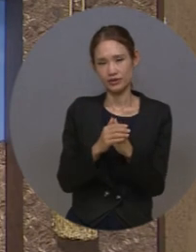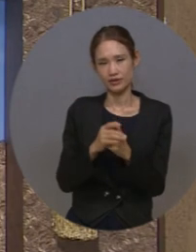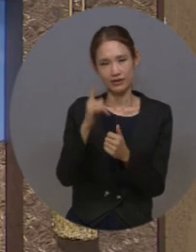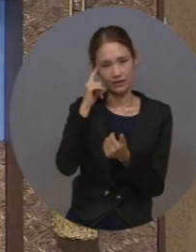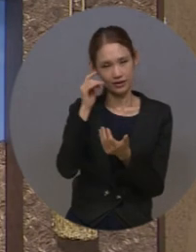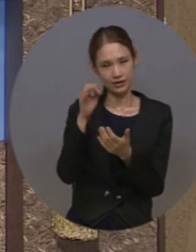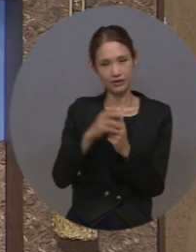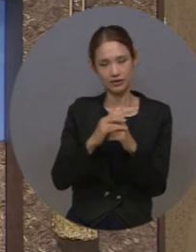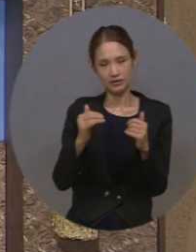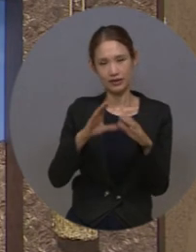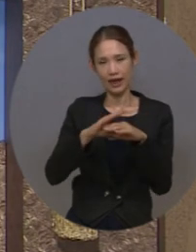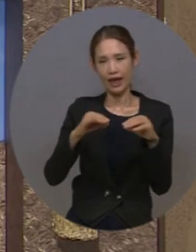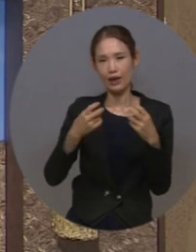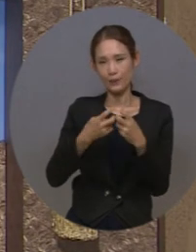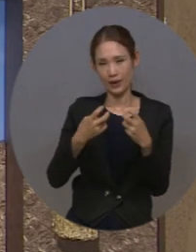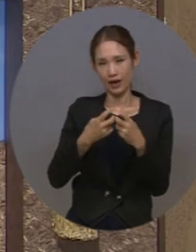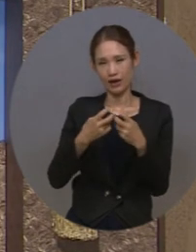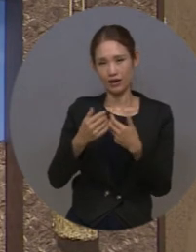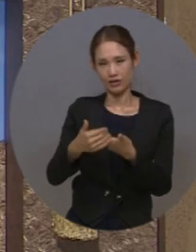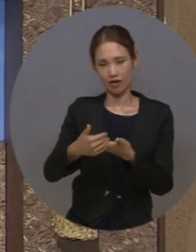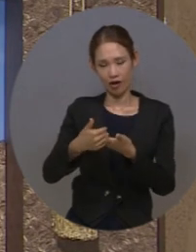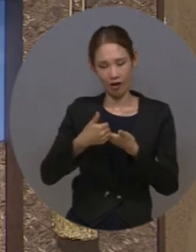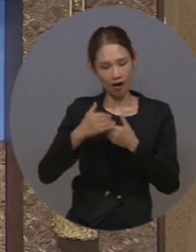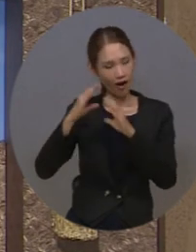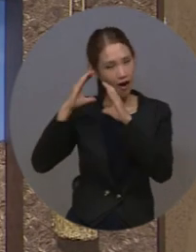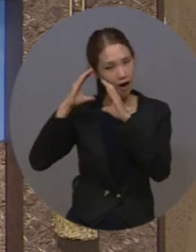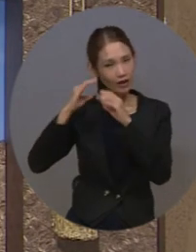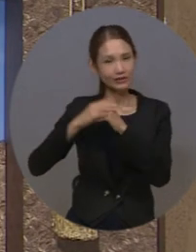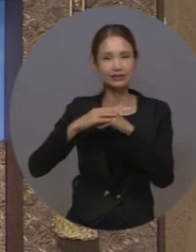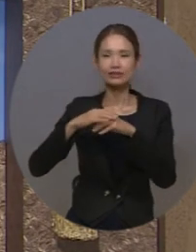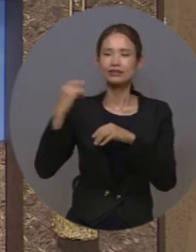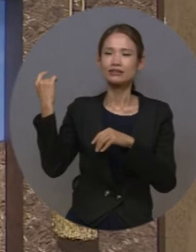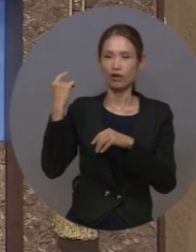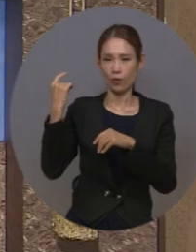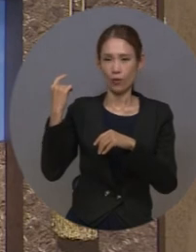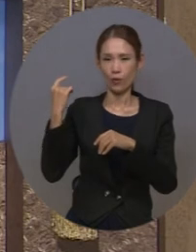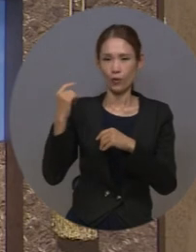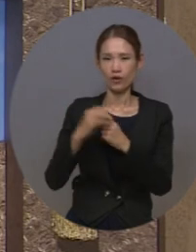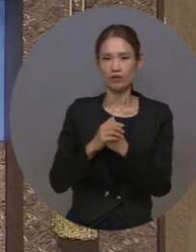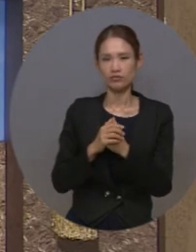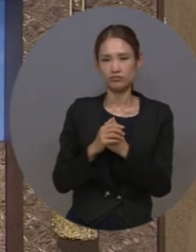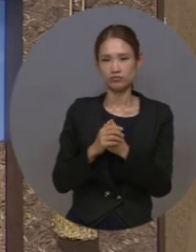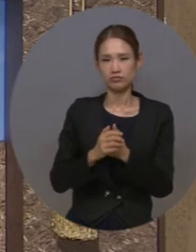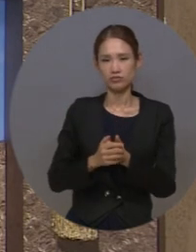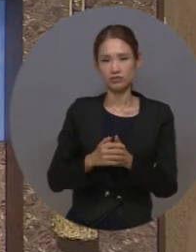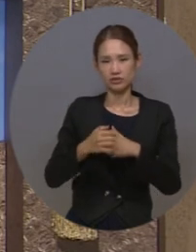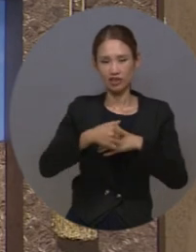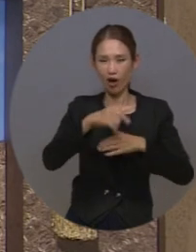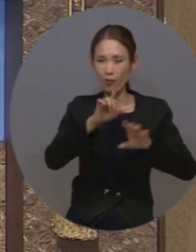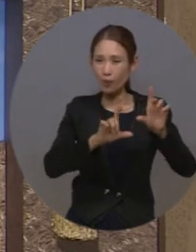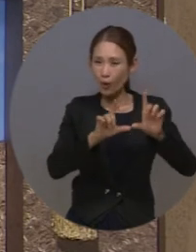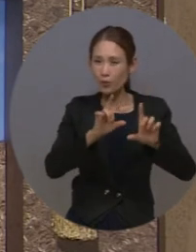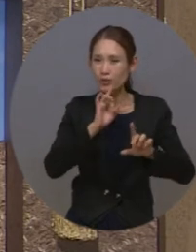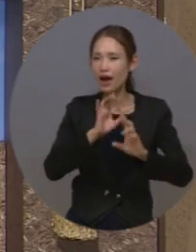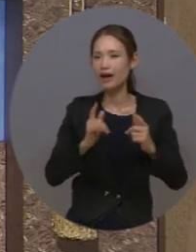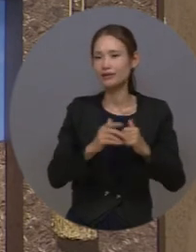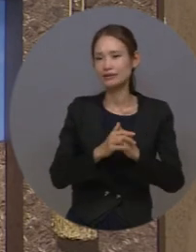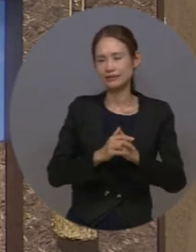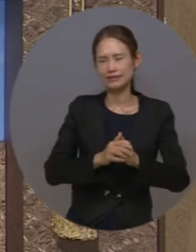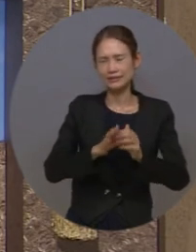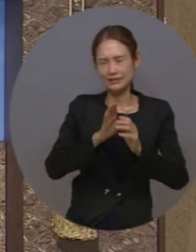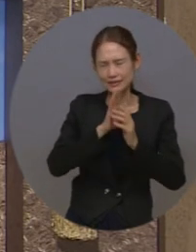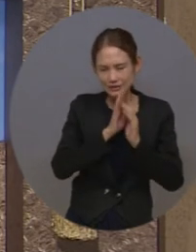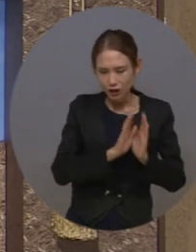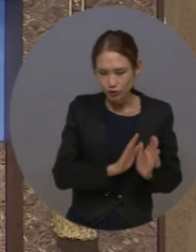주민들의 애환을 같이 주민들의 건의사항을 듣고 그냥 형식적이 아니라 진정으로 그걸 하려고 노력을 하고